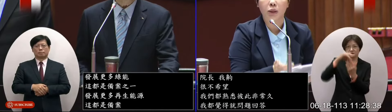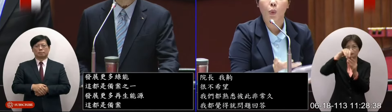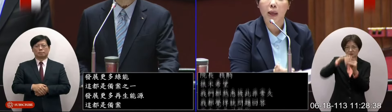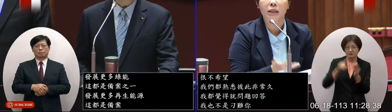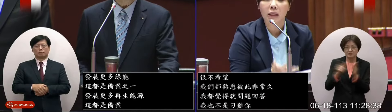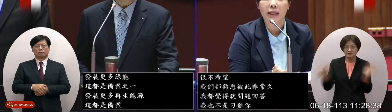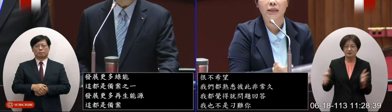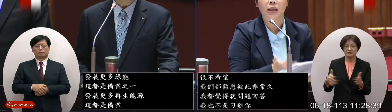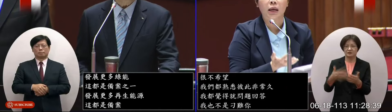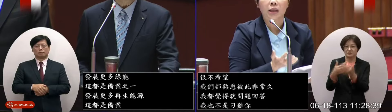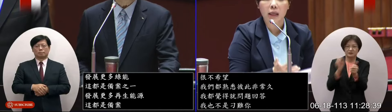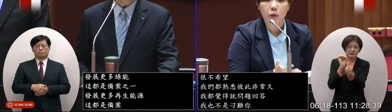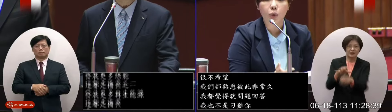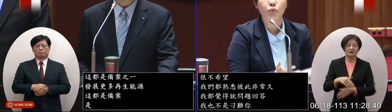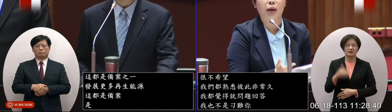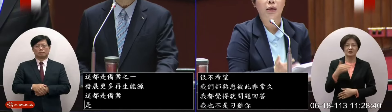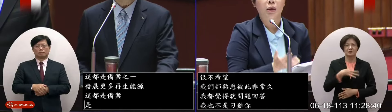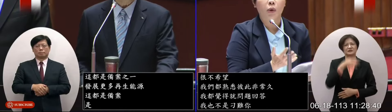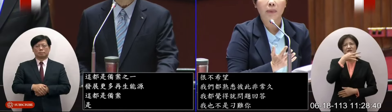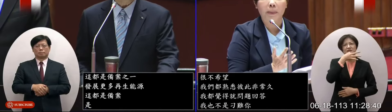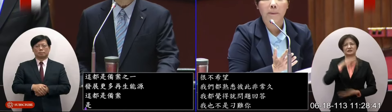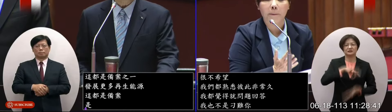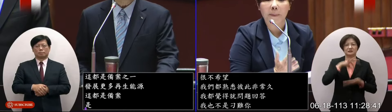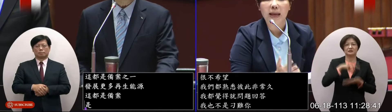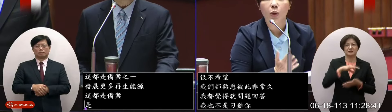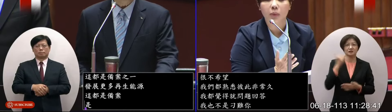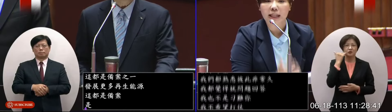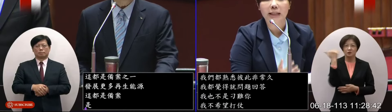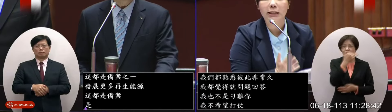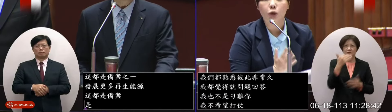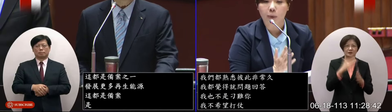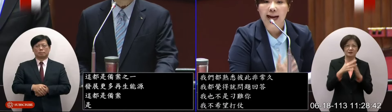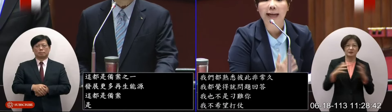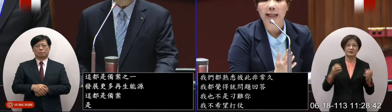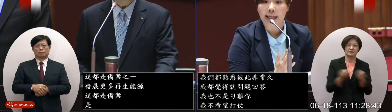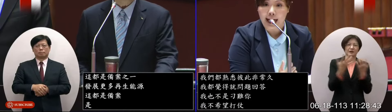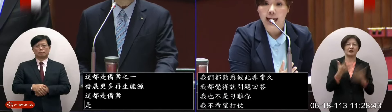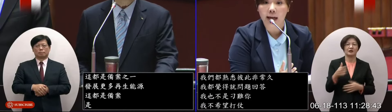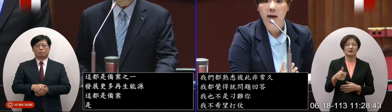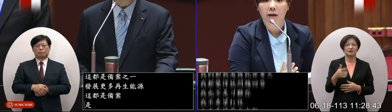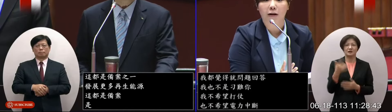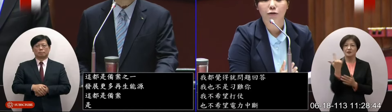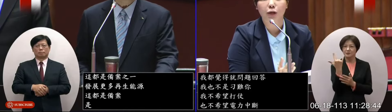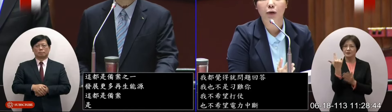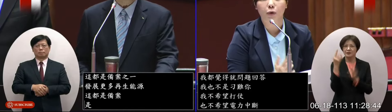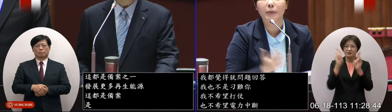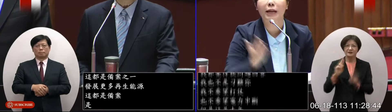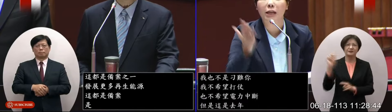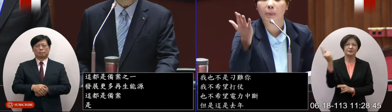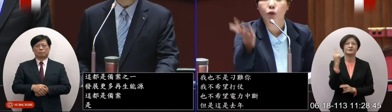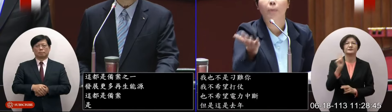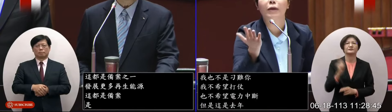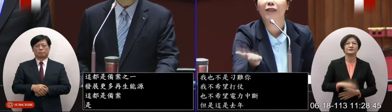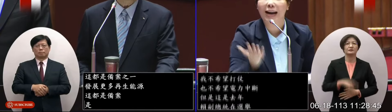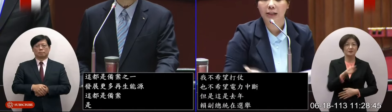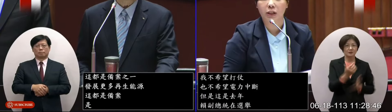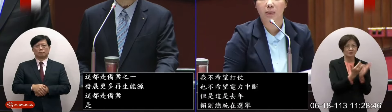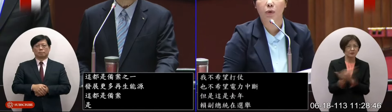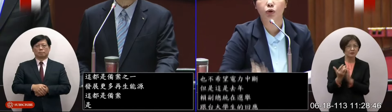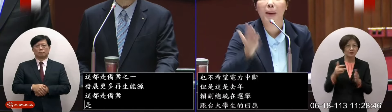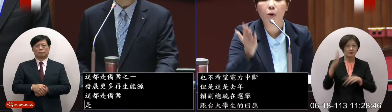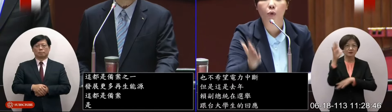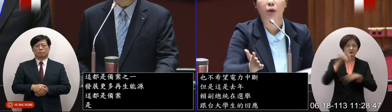忧心，万一真的打上电力中断，我们的备用电是从哪里来？好，所以我不知道你们的准备方